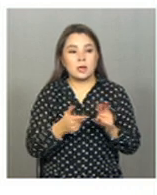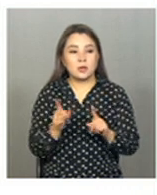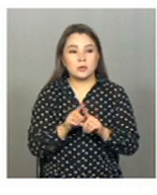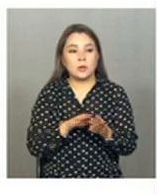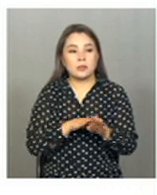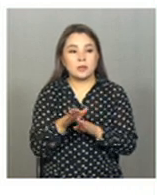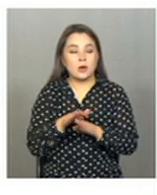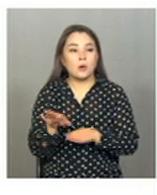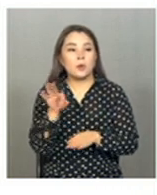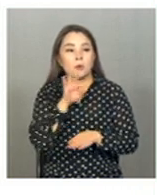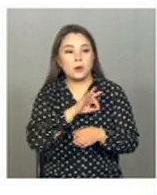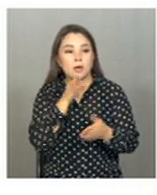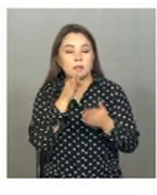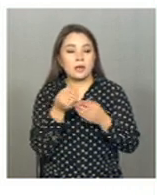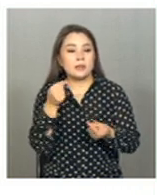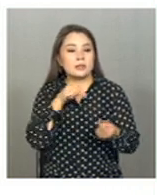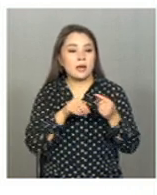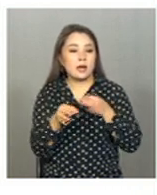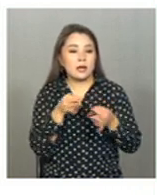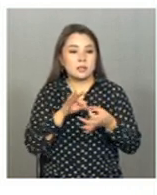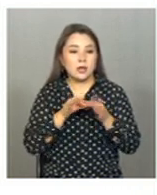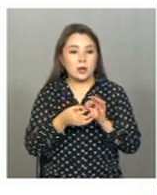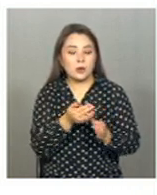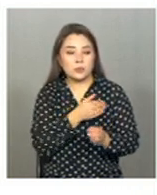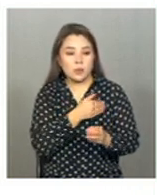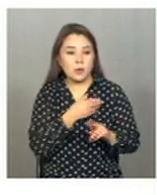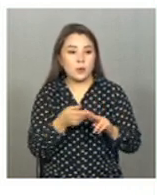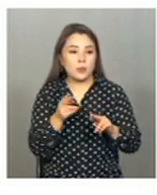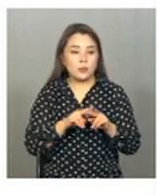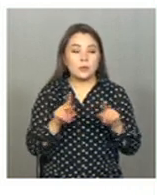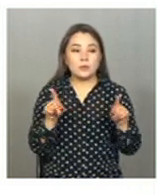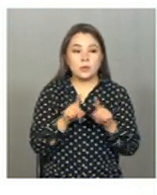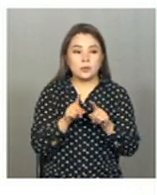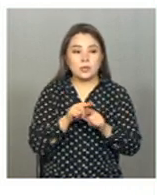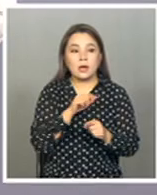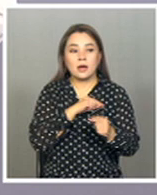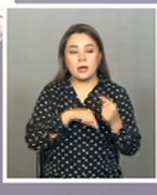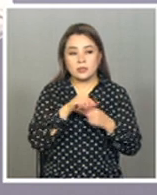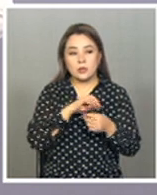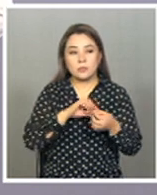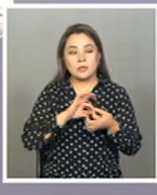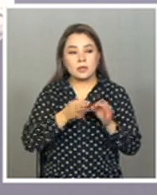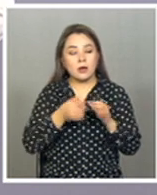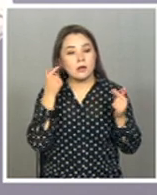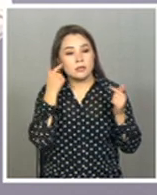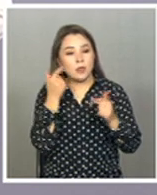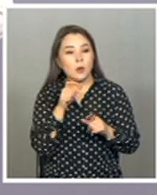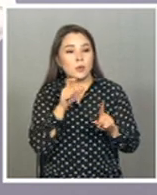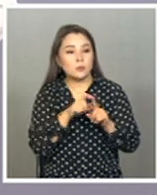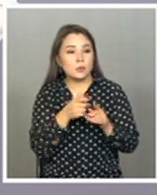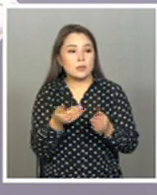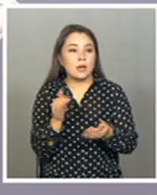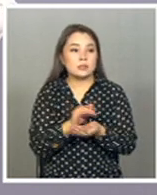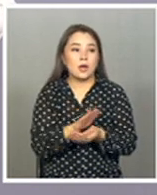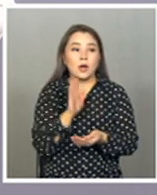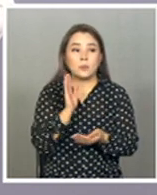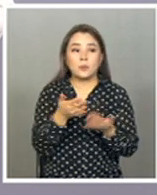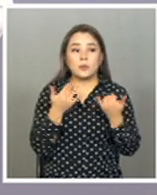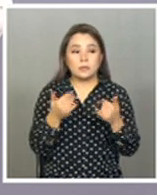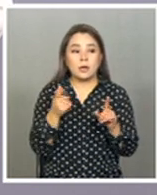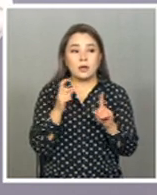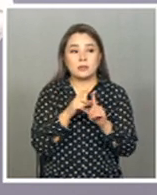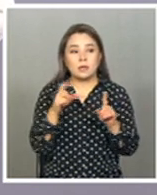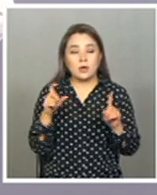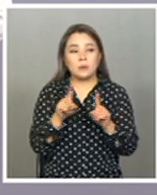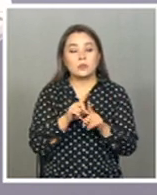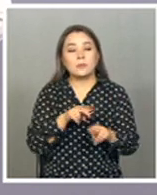қолданып, диалог құрайсыз. Сонымен бірге кәсіби сөздермен танысасыз. Олай болса, оқушылар, мәтінді мұқият